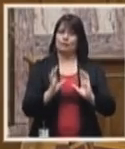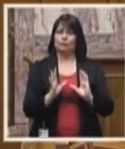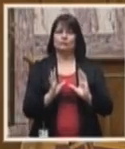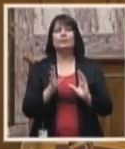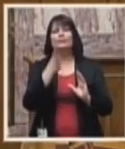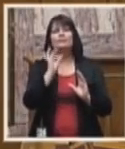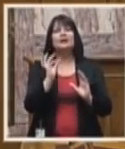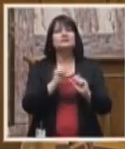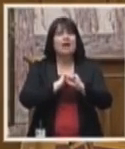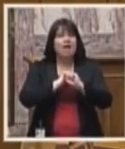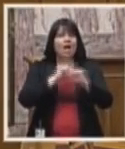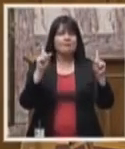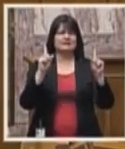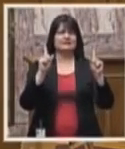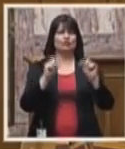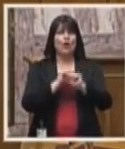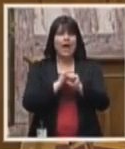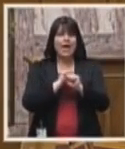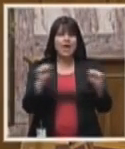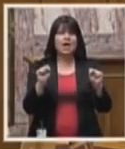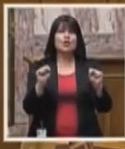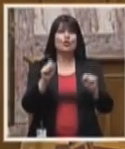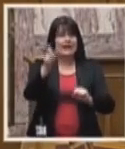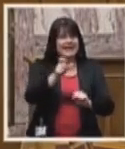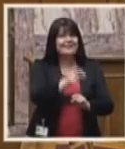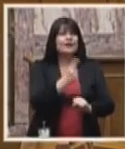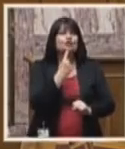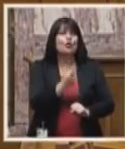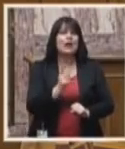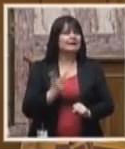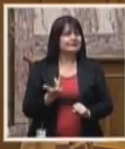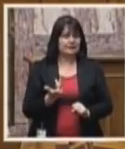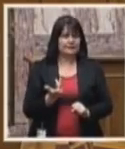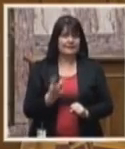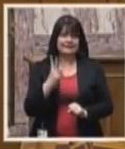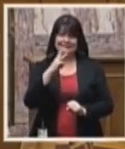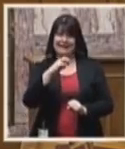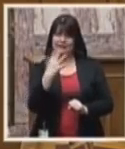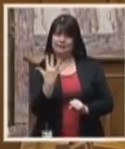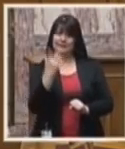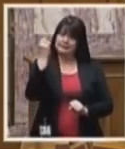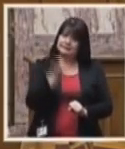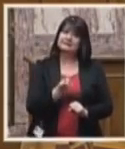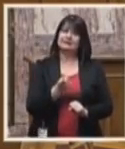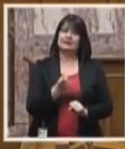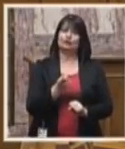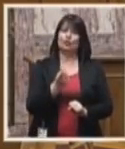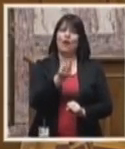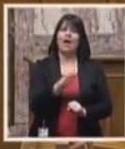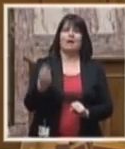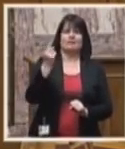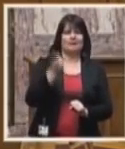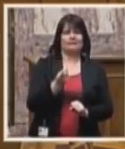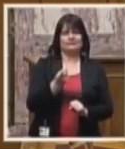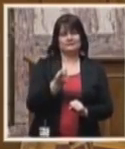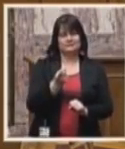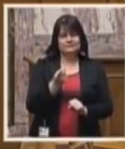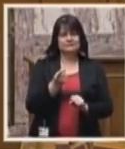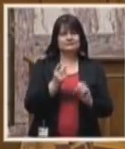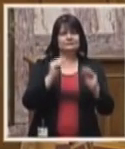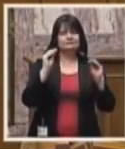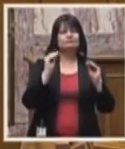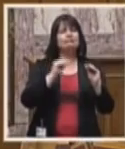ρεκόρ του αιώνα που δεν το είπα εγώ, αλλά το είπαν οι ίδιοι εξαγωγές. Με ένα 35% αύξηση των εξαγωγών συνεχιζόμενα